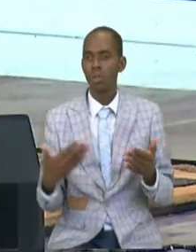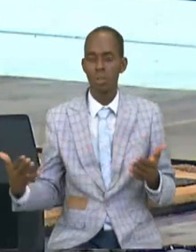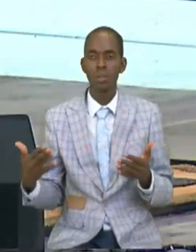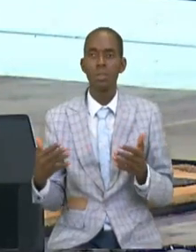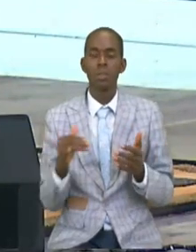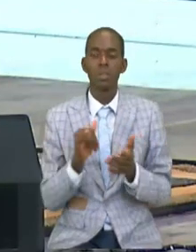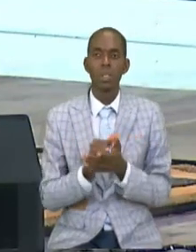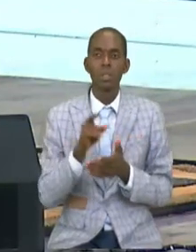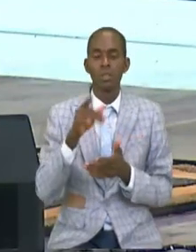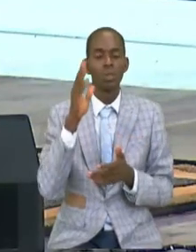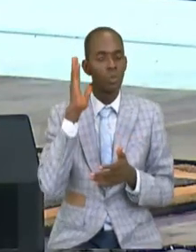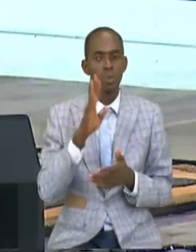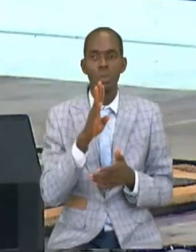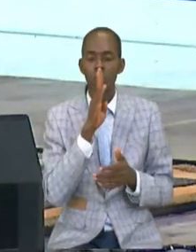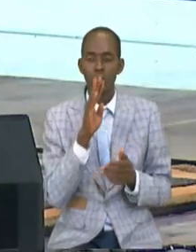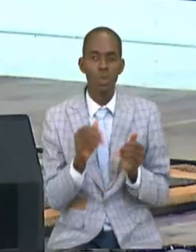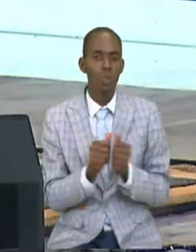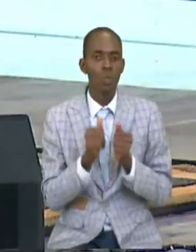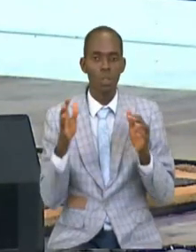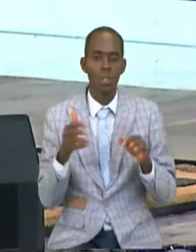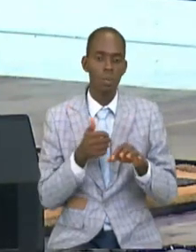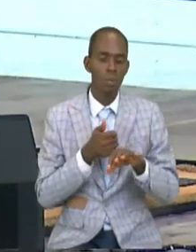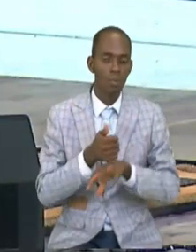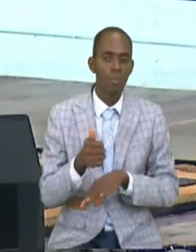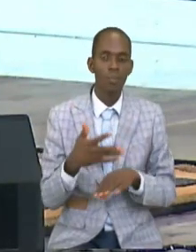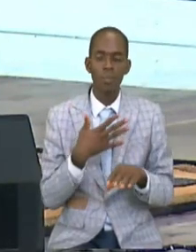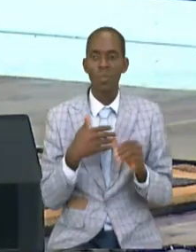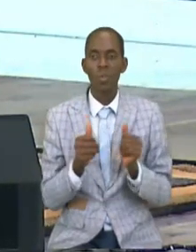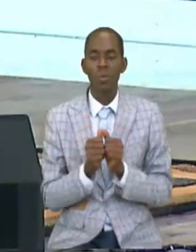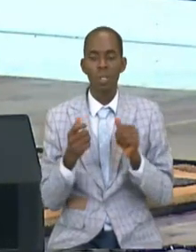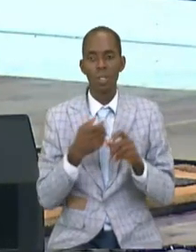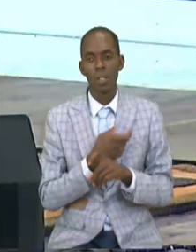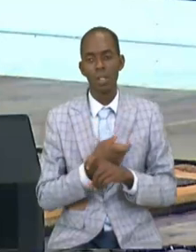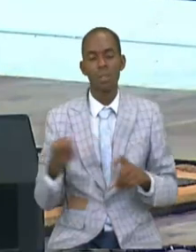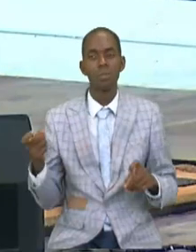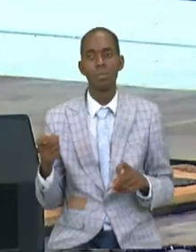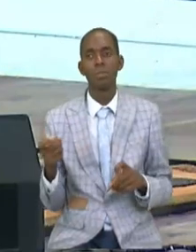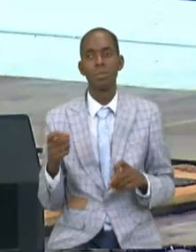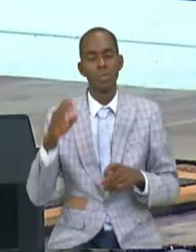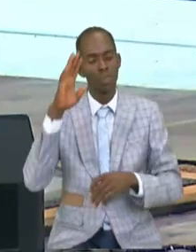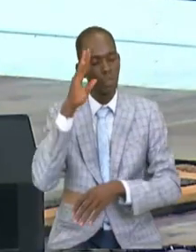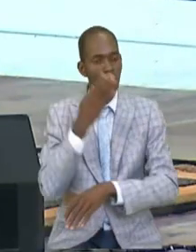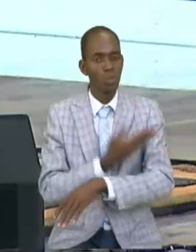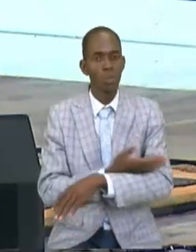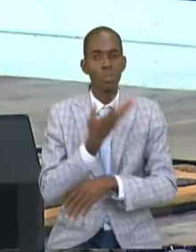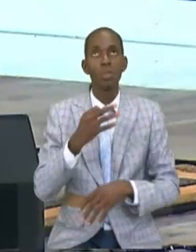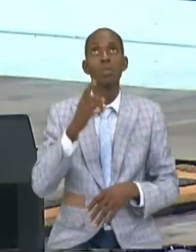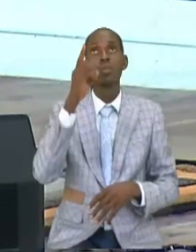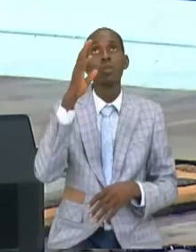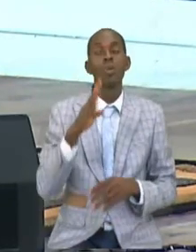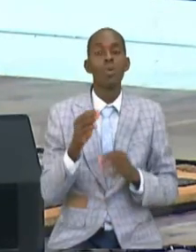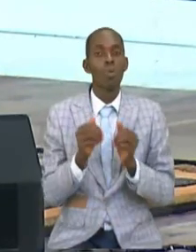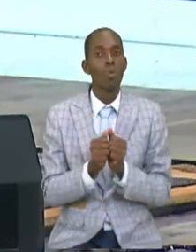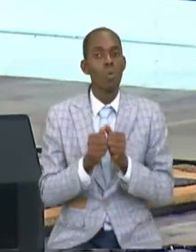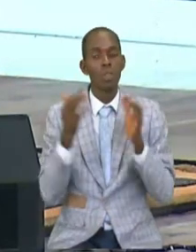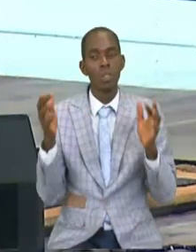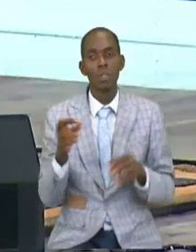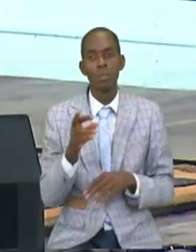purs. Des enfants de Dieu. Afin que vous soyez irréprochables et purs. Des enfants de